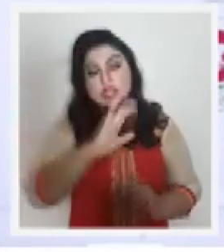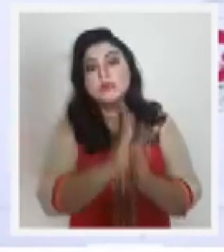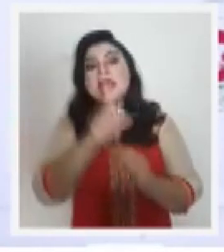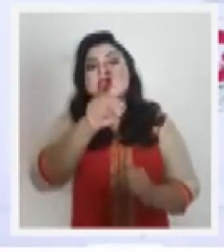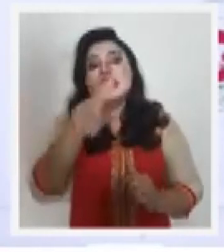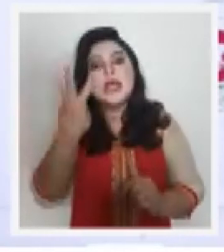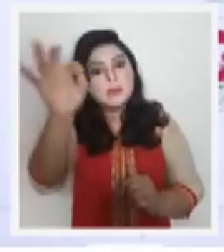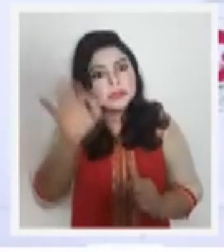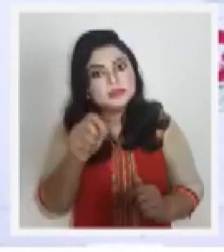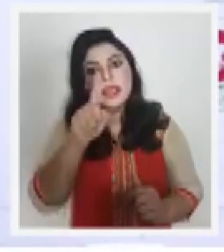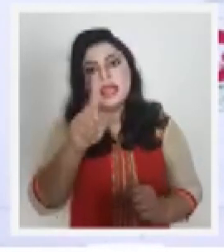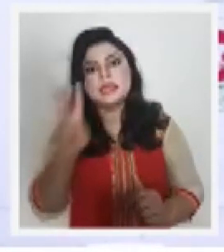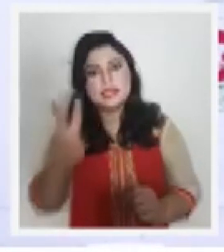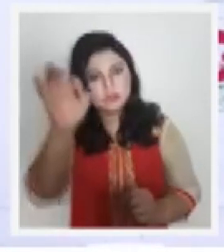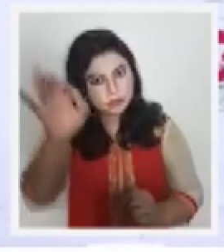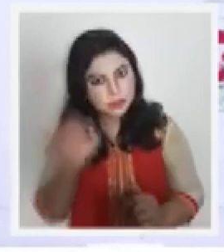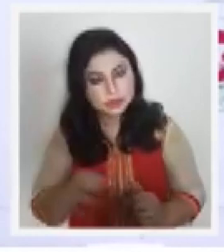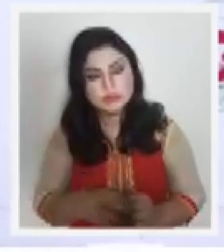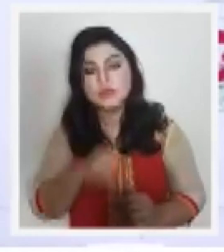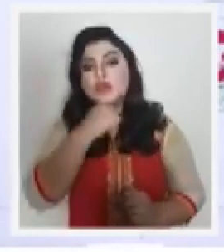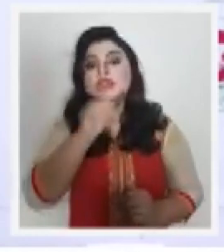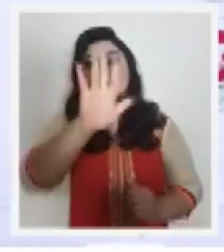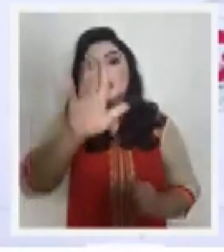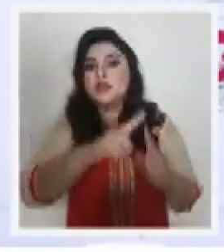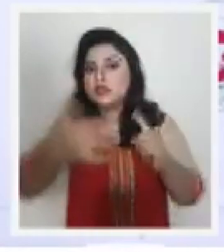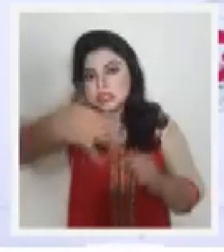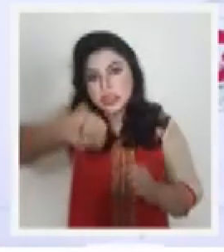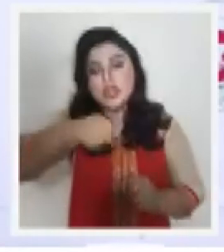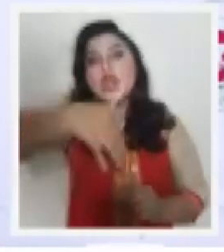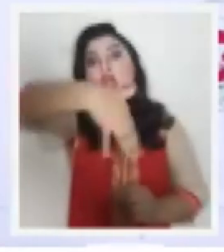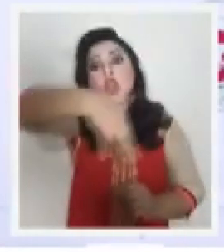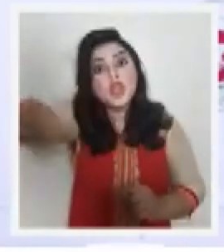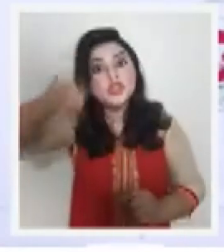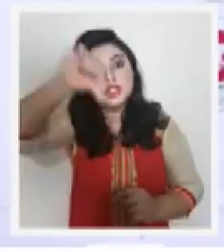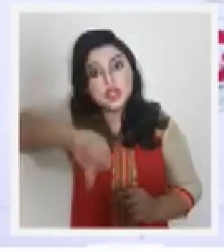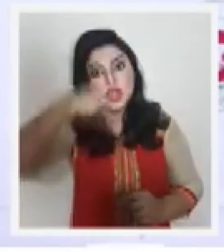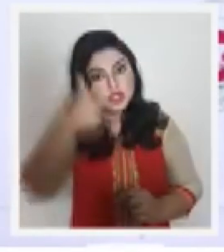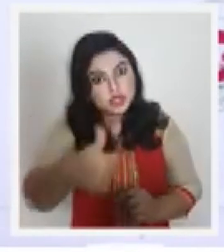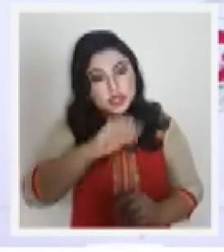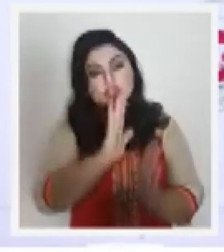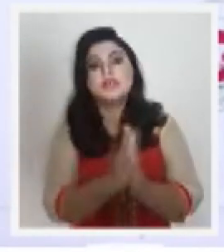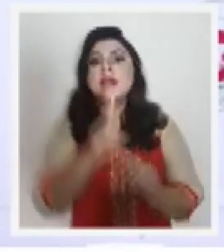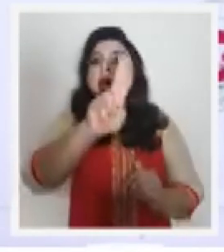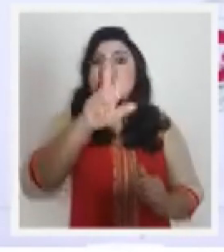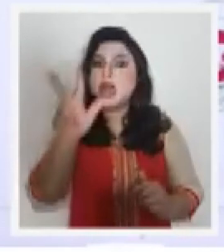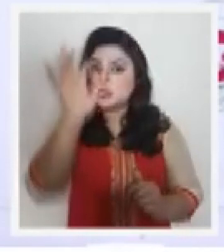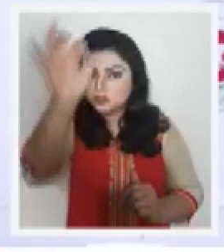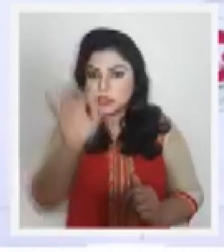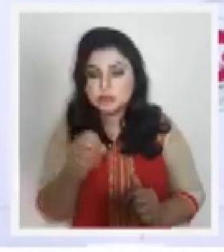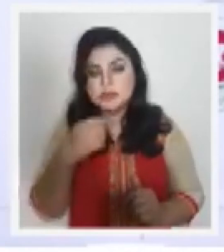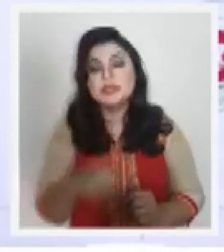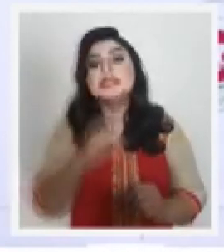6.45%, 41 থেকে 50 476 জন, 13.71%,